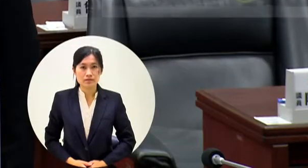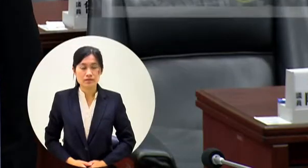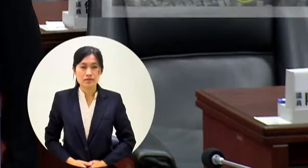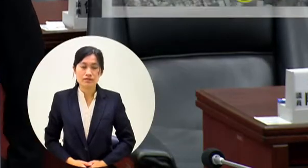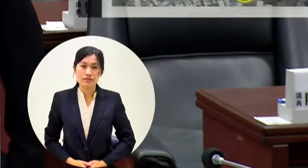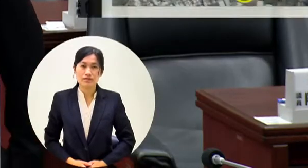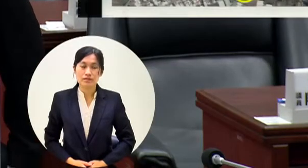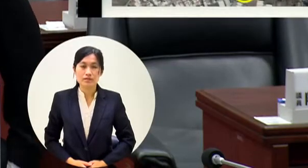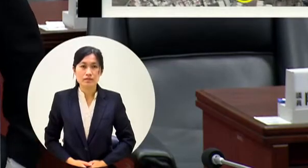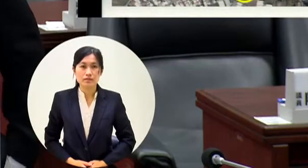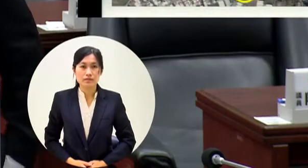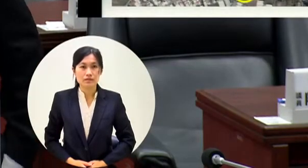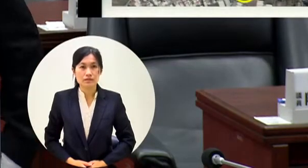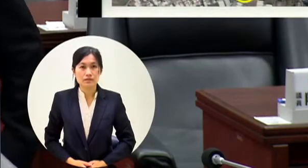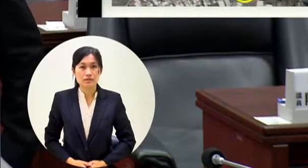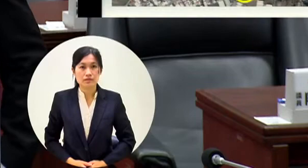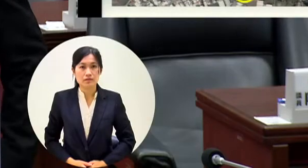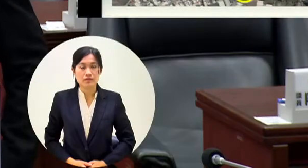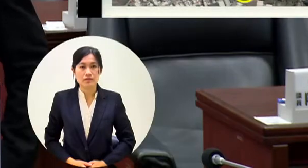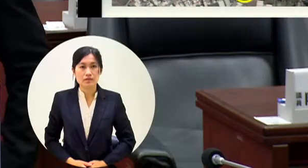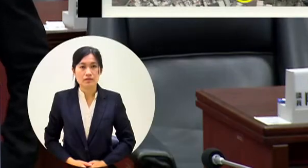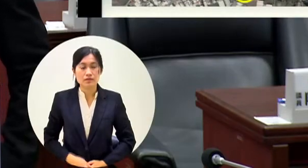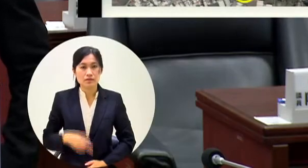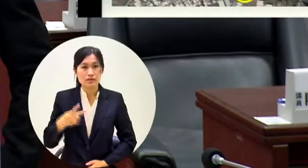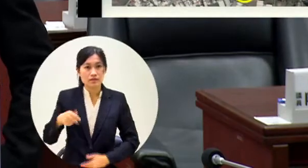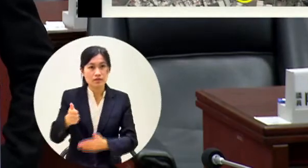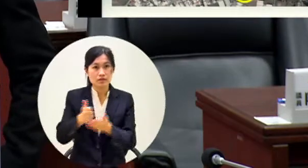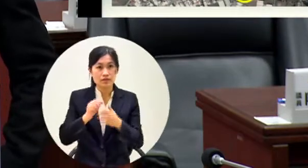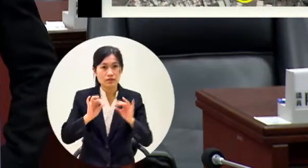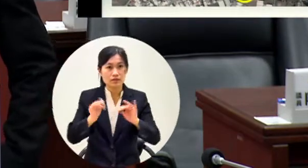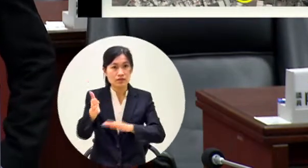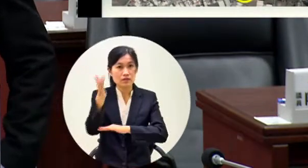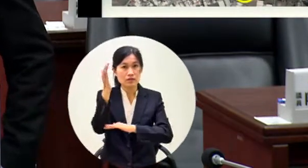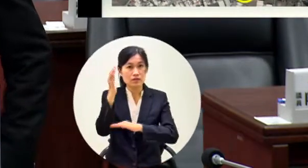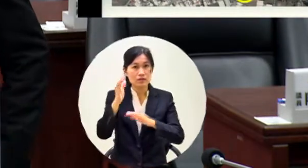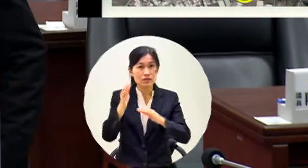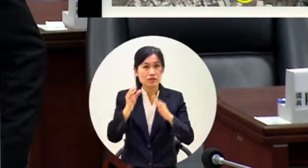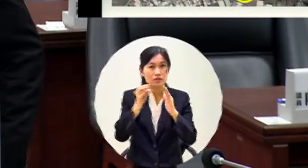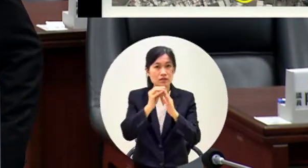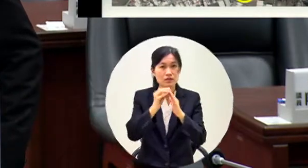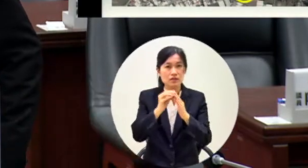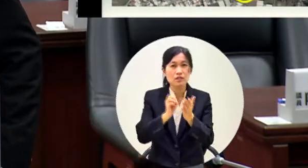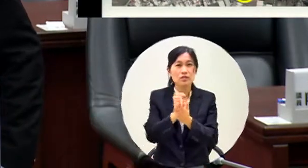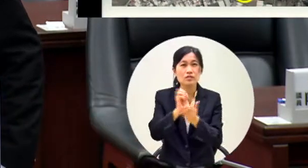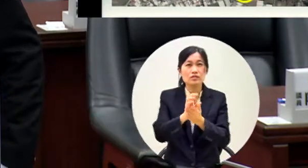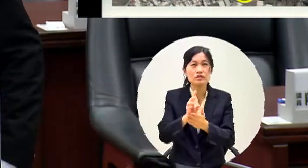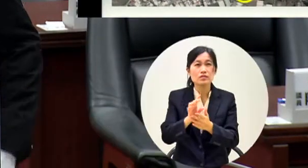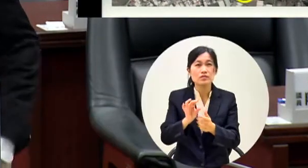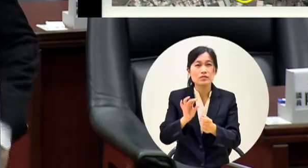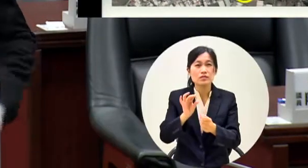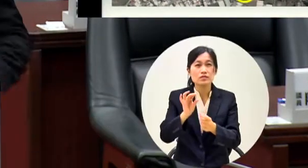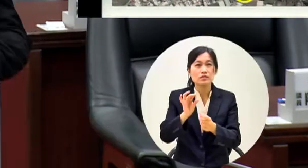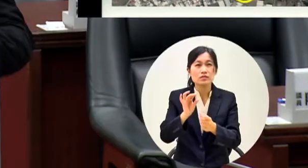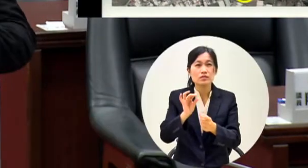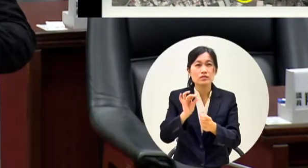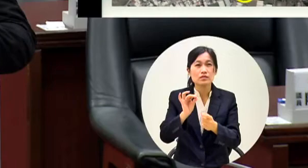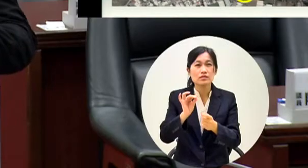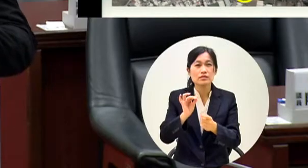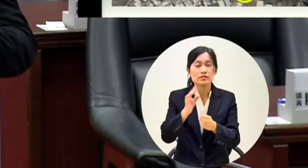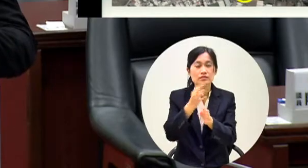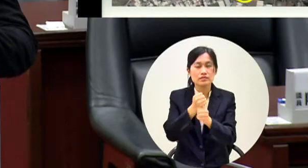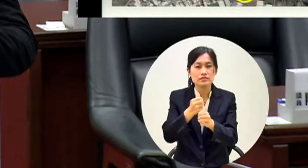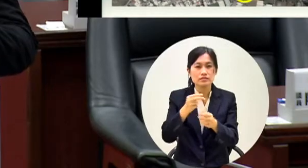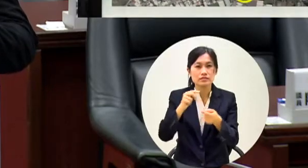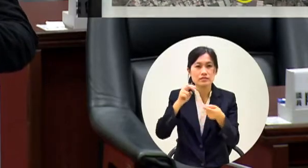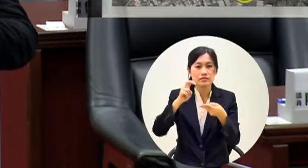来，按即马按个，请按个地政局哦，过来报告按100期的进度啦。重划地质的八卦